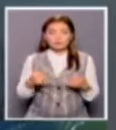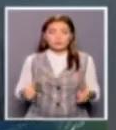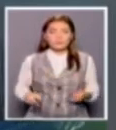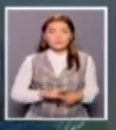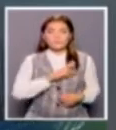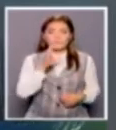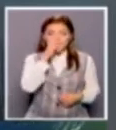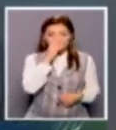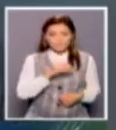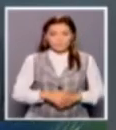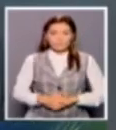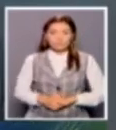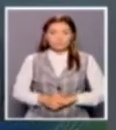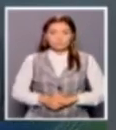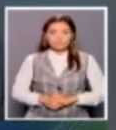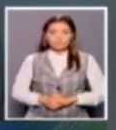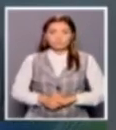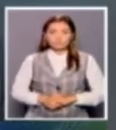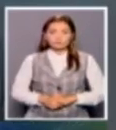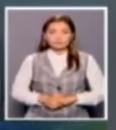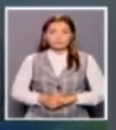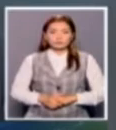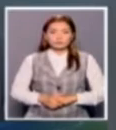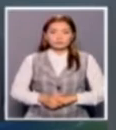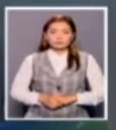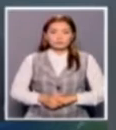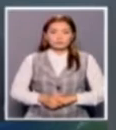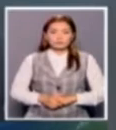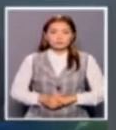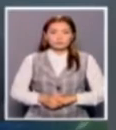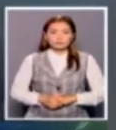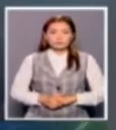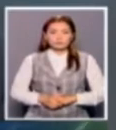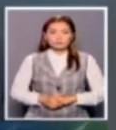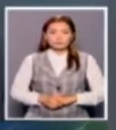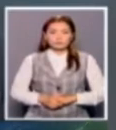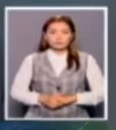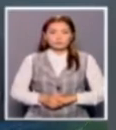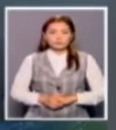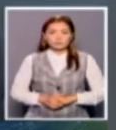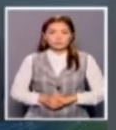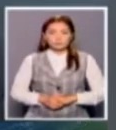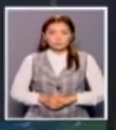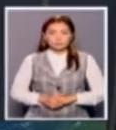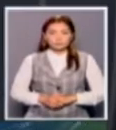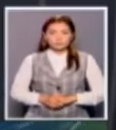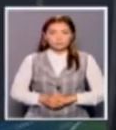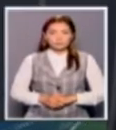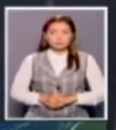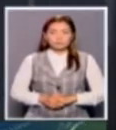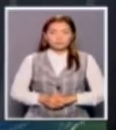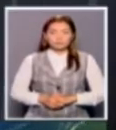шәкіртіне аңсаулы. Ұстаз болу ар үстіне құштарлық, түсінбеген жалығуды